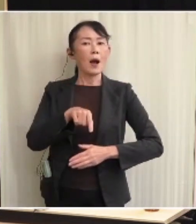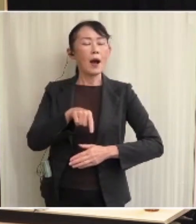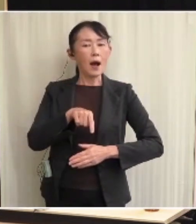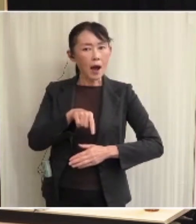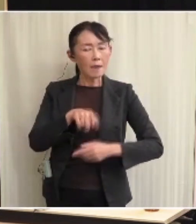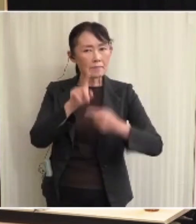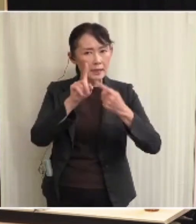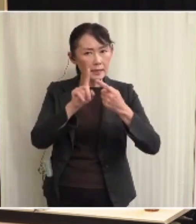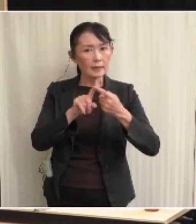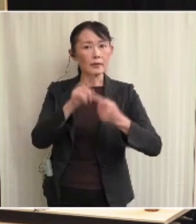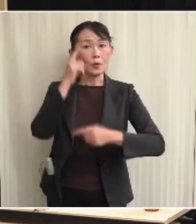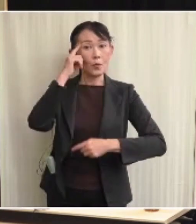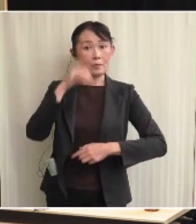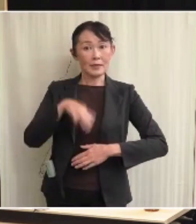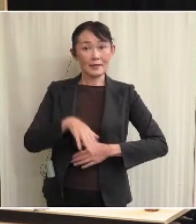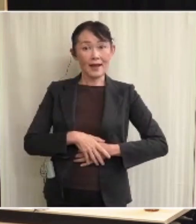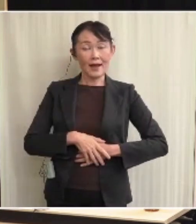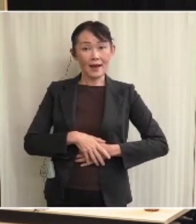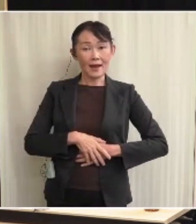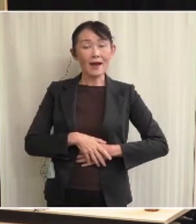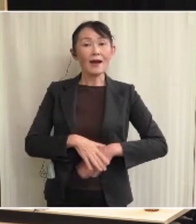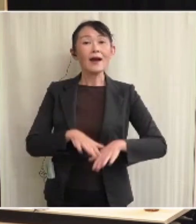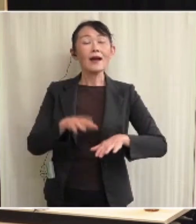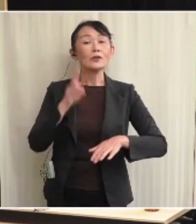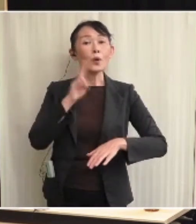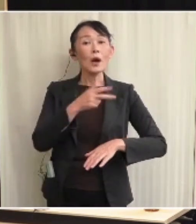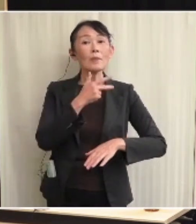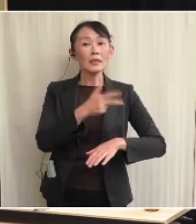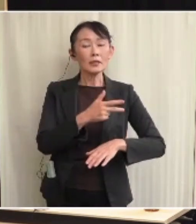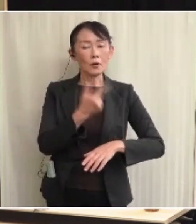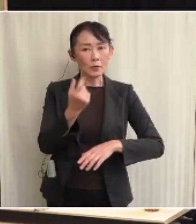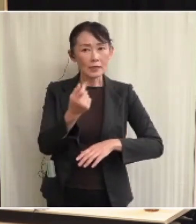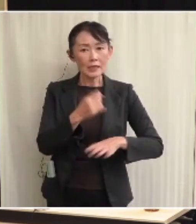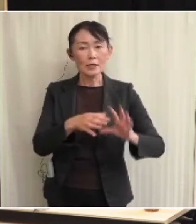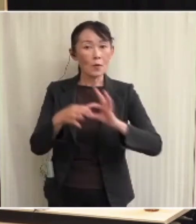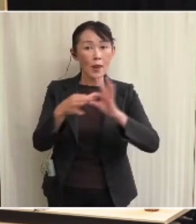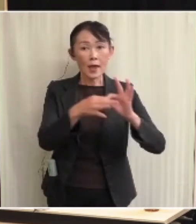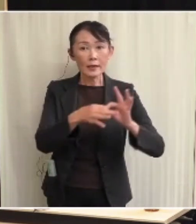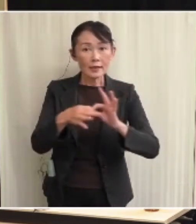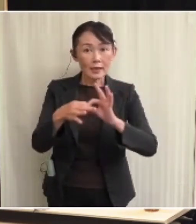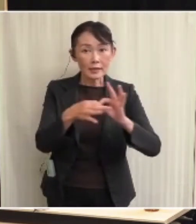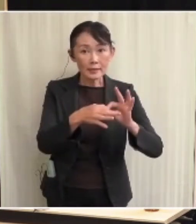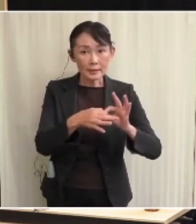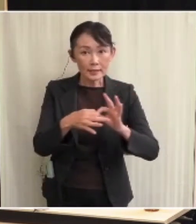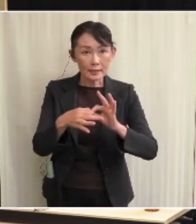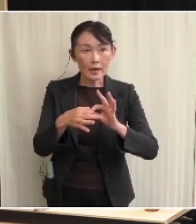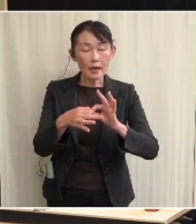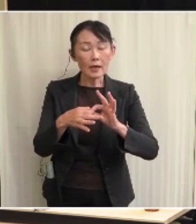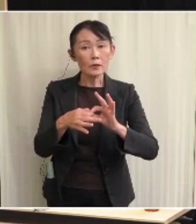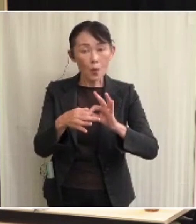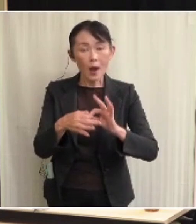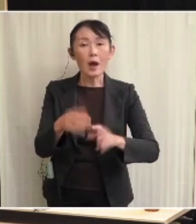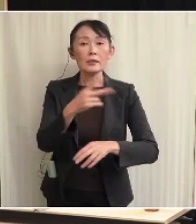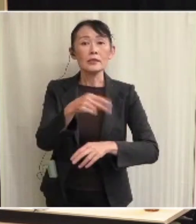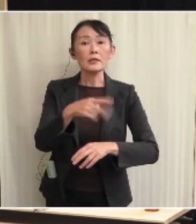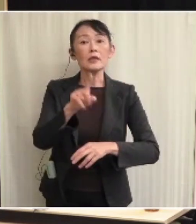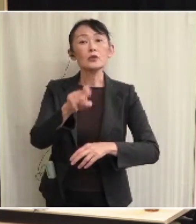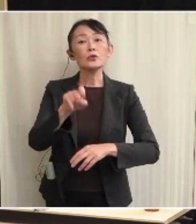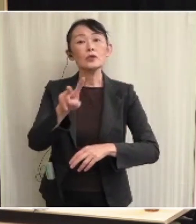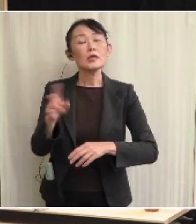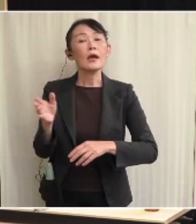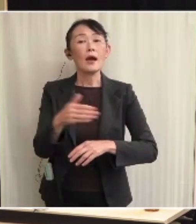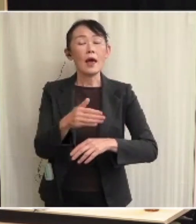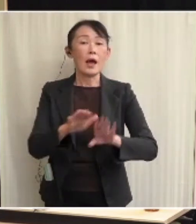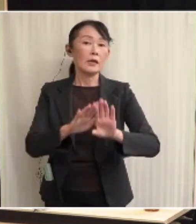ので組ませていただいて現実にきちんといろいろやらせていただいたことも当然2012年からやっておるんですが、それ以前